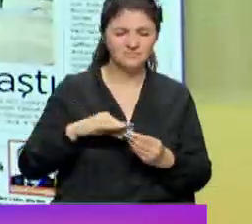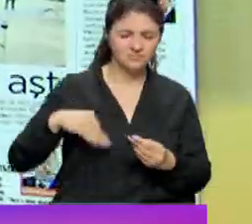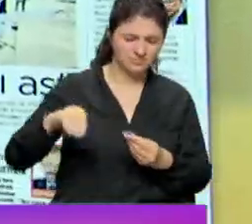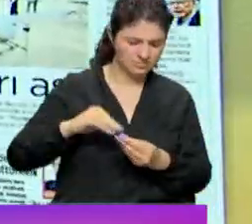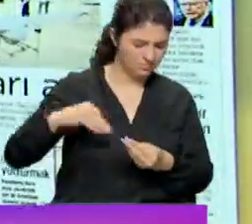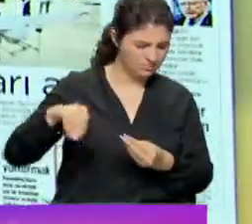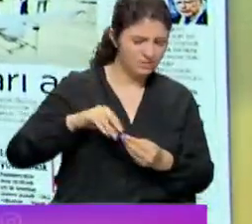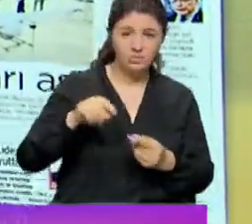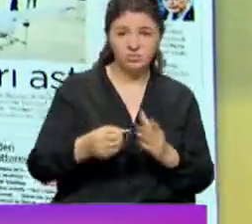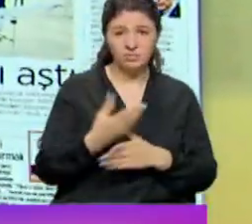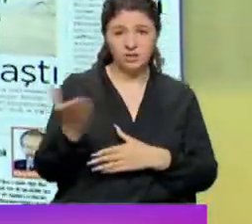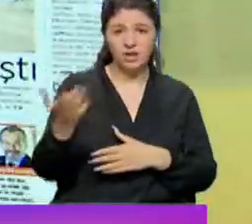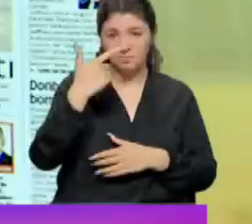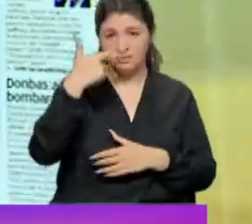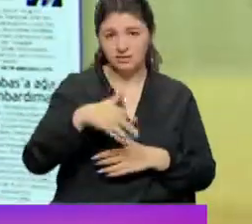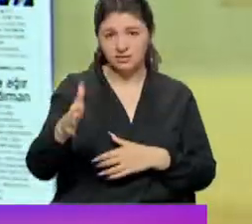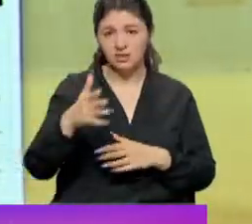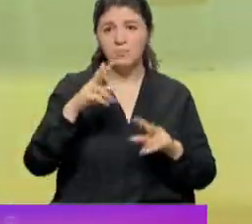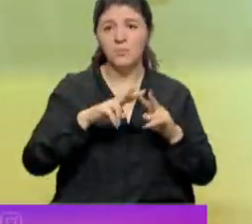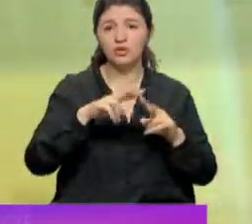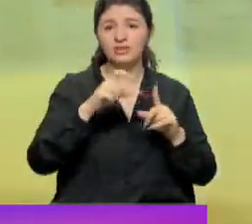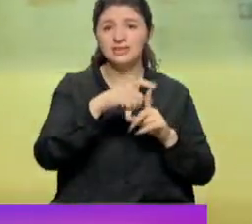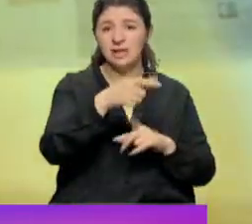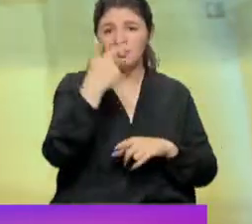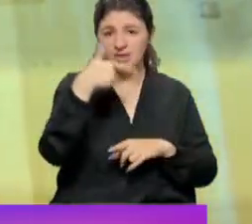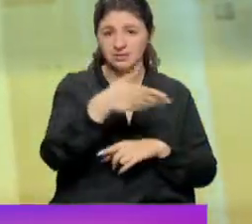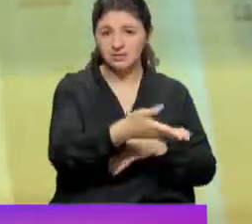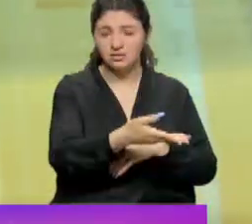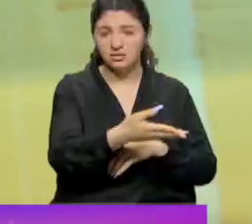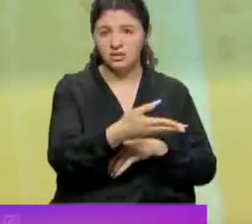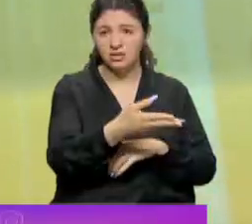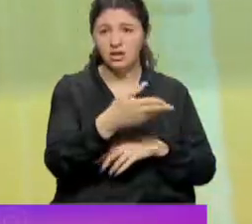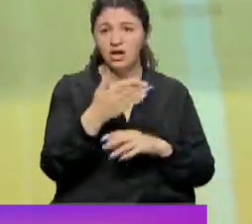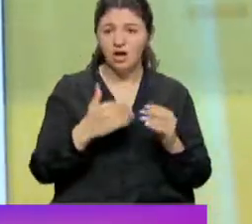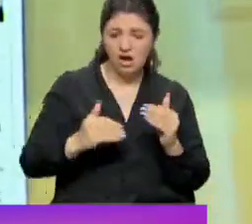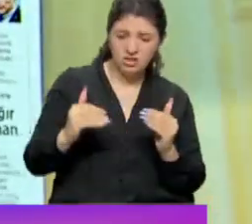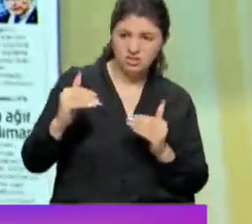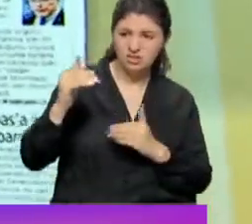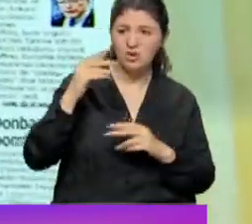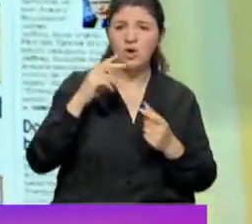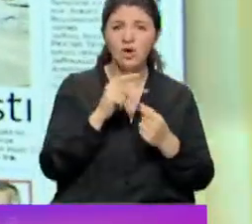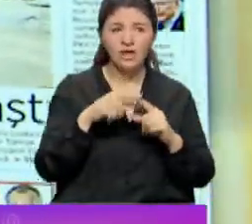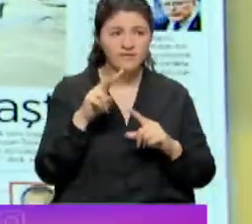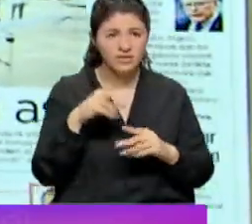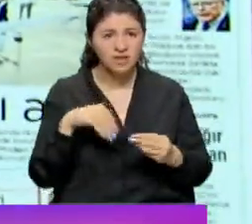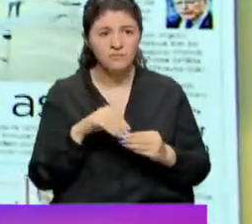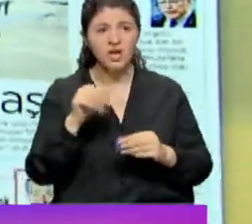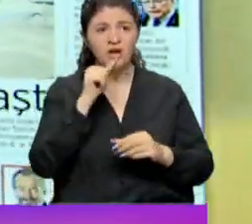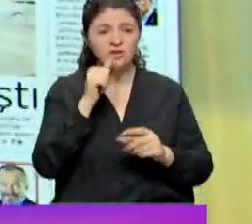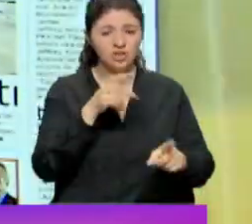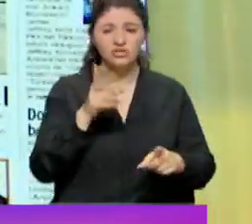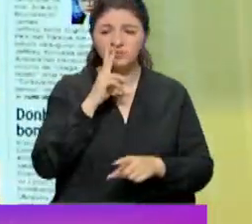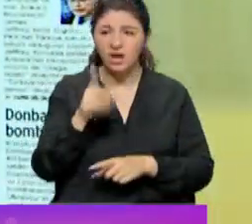zamlar İşte bu sabah benzine motorine bu artışlar ÖTV artışları